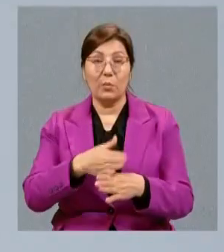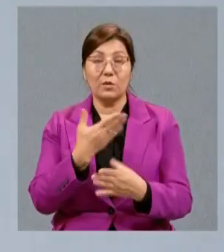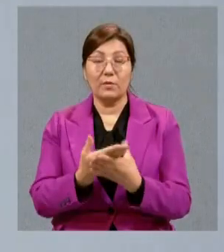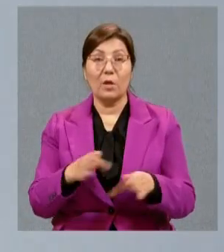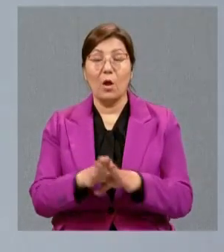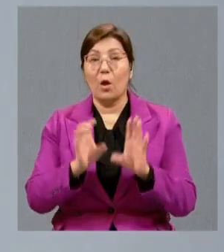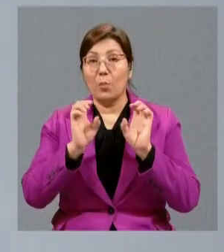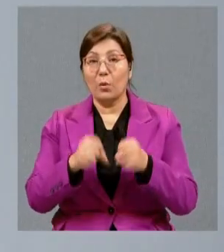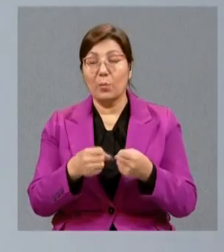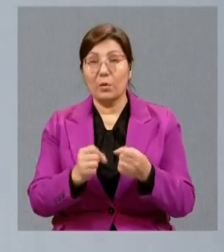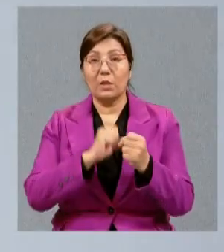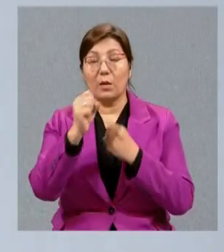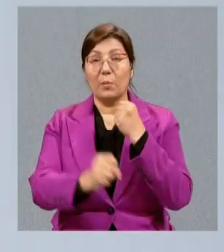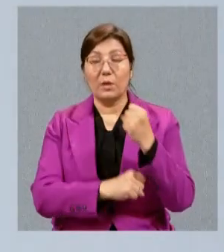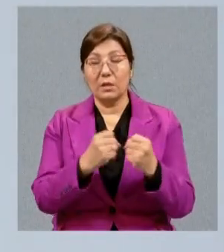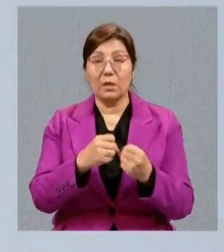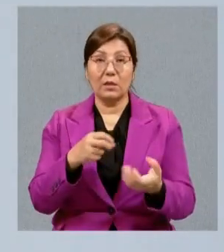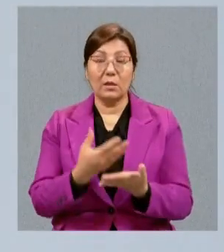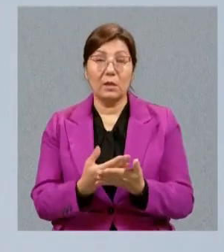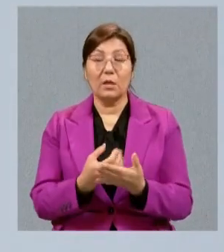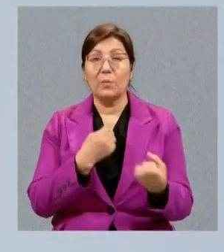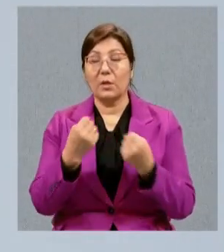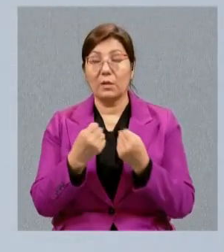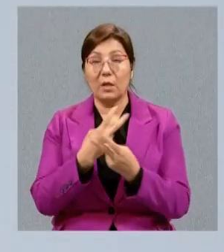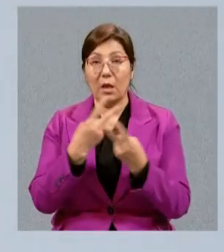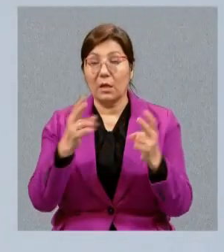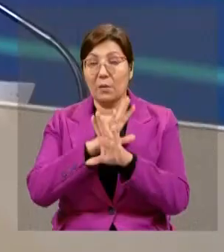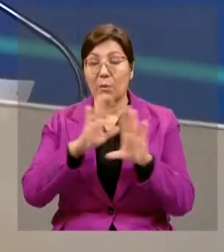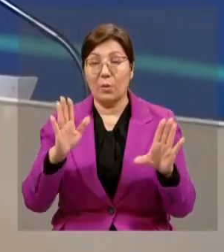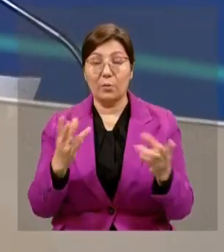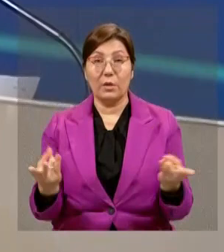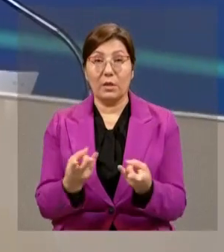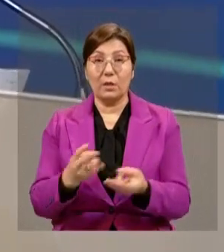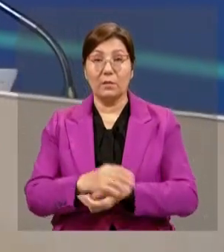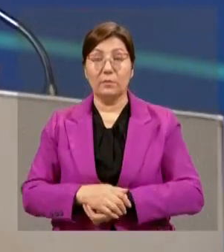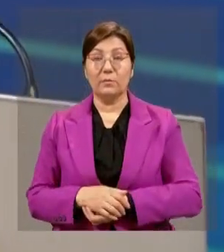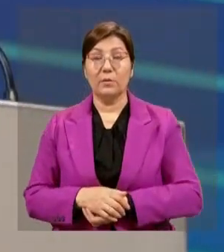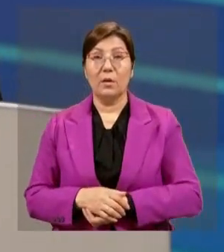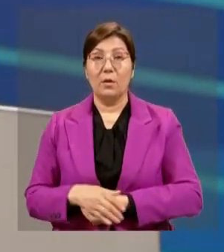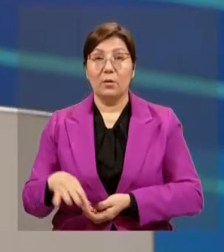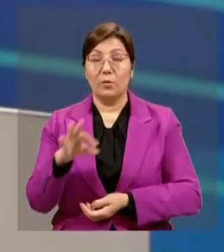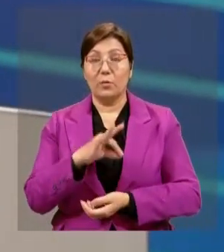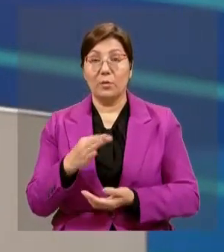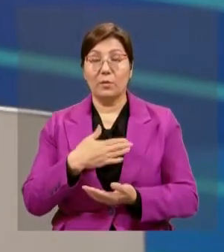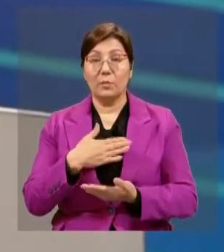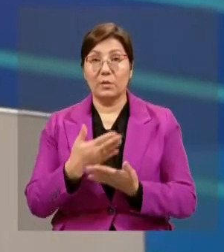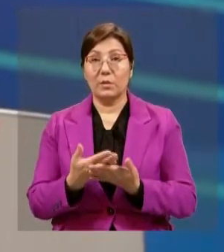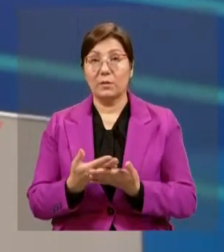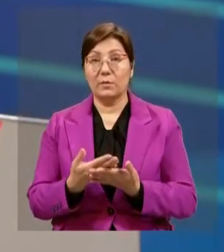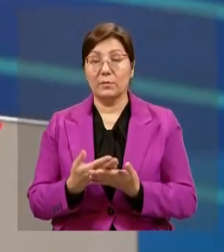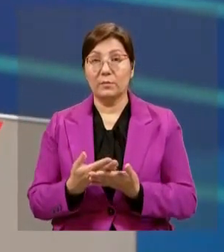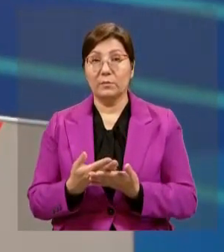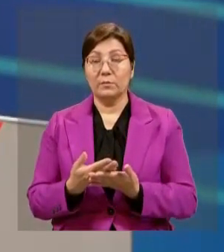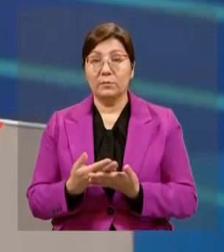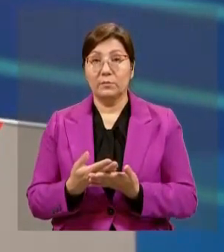бұл мүмкіндікті материалдық тұрғыдан ғана бекідік деп қарамаған жөн деді. Бүгінгі кезде көбісі бізге шығып жатыр